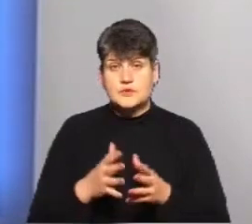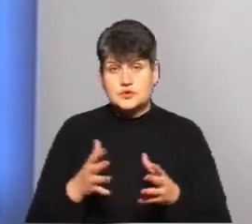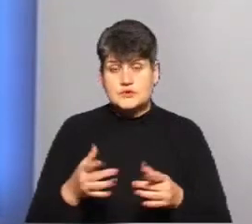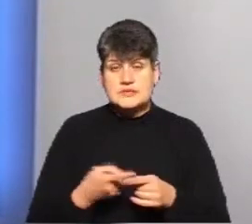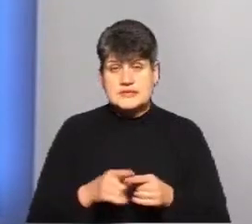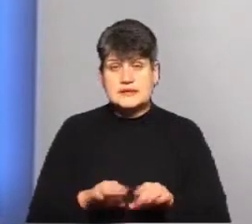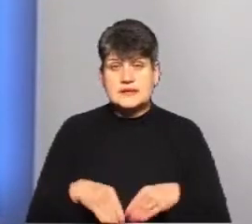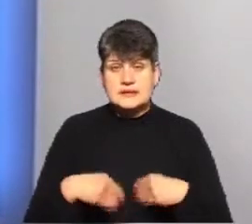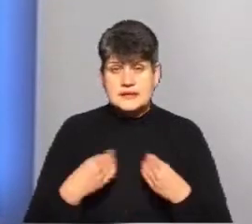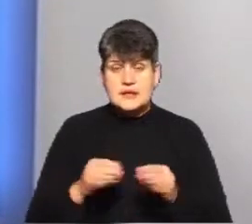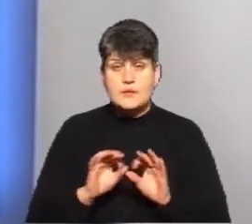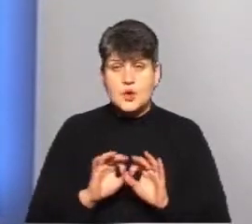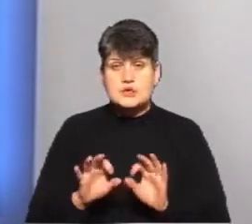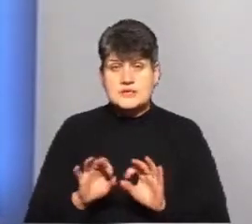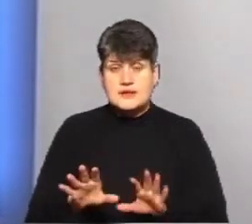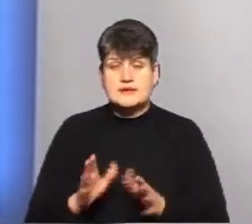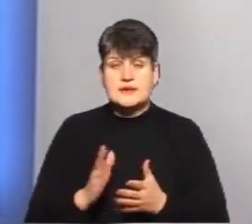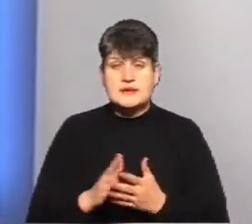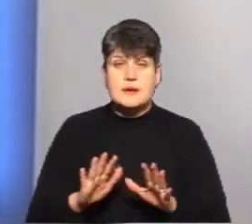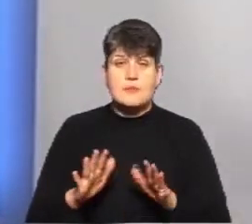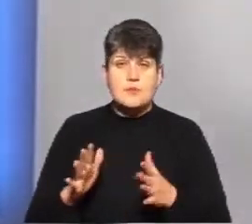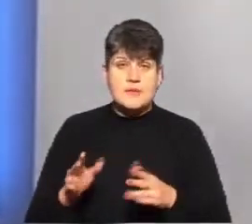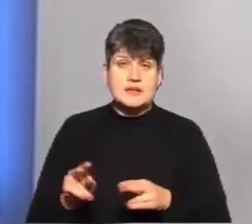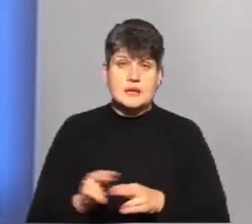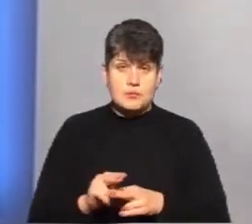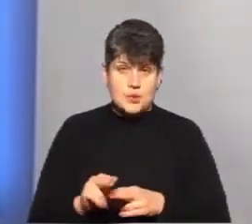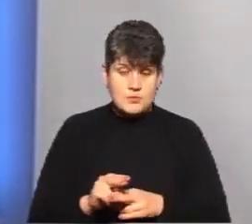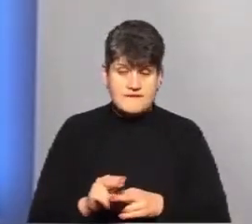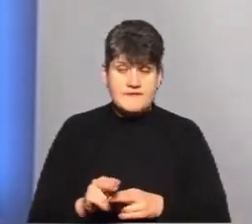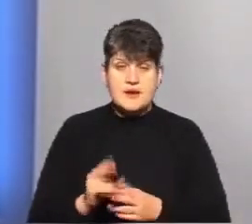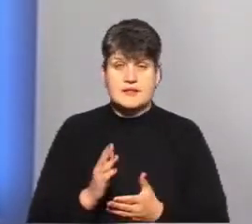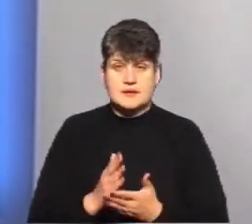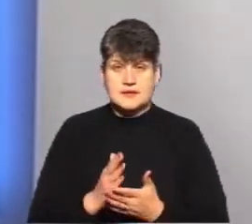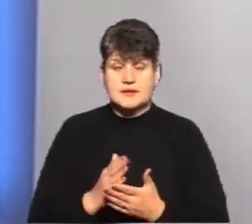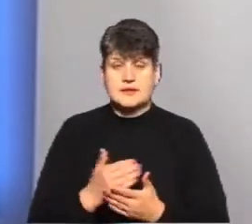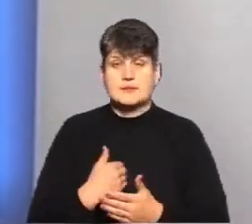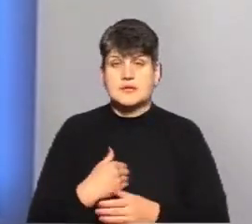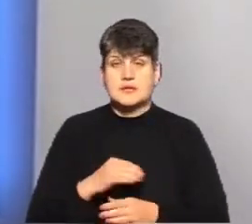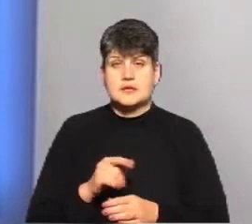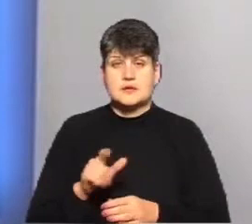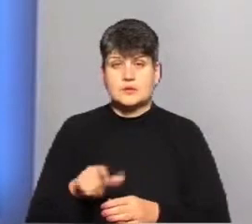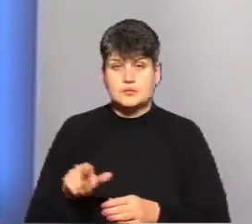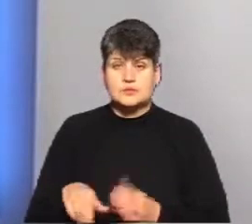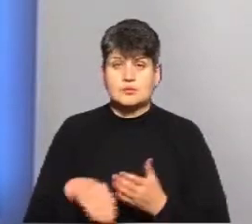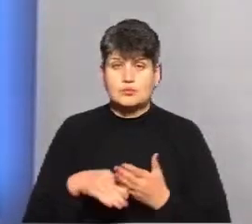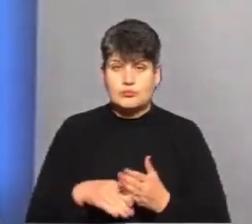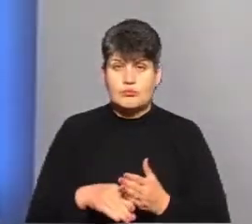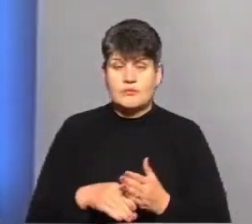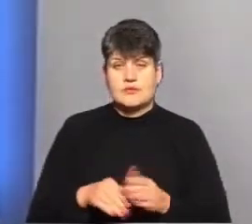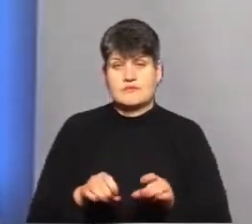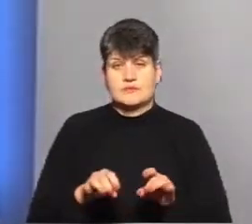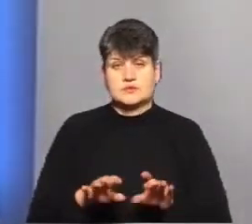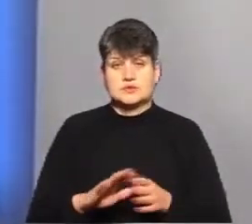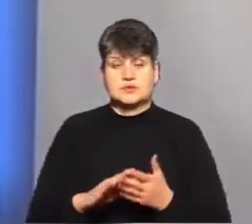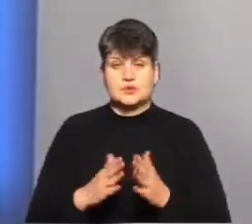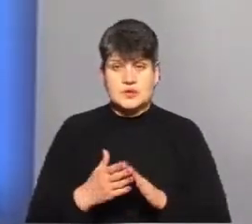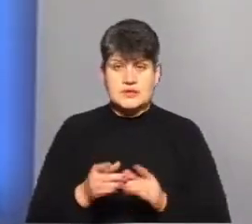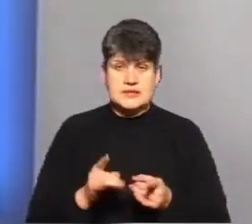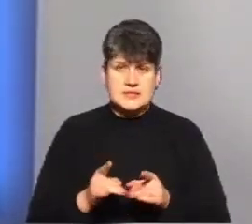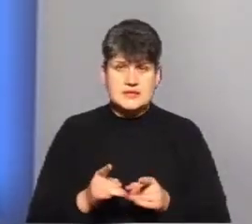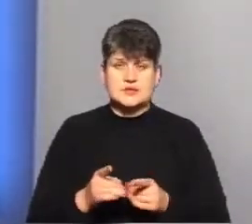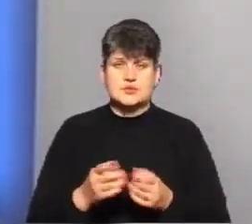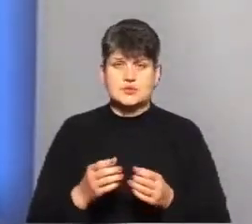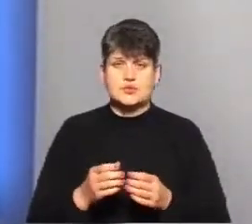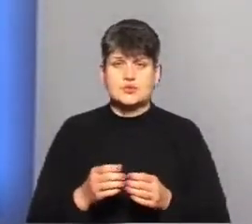є моменти, які ми поправляли, де ми споживачам допомагали вийти з цієї ситуації. Де дійсно, ну, все ще працює людський